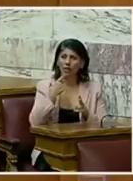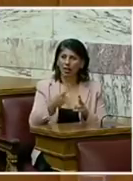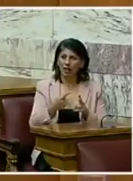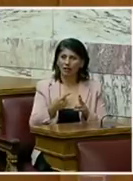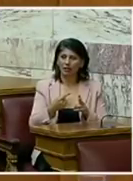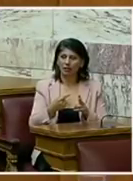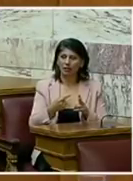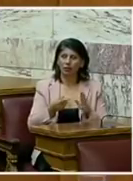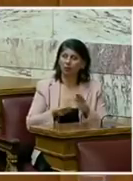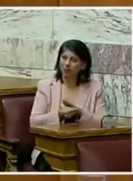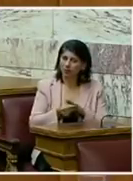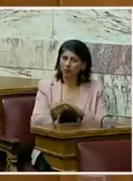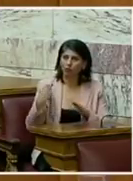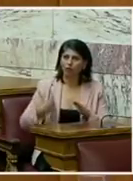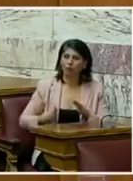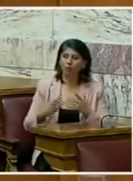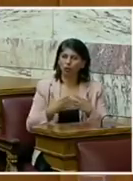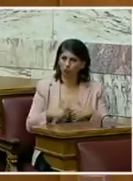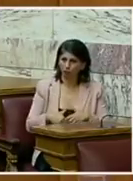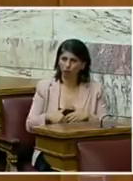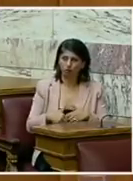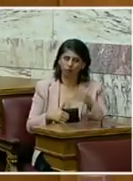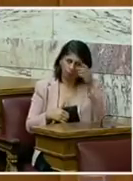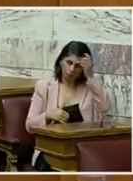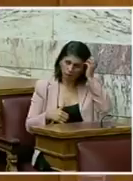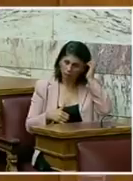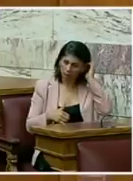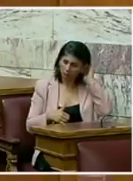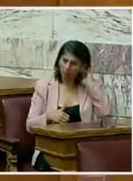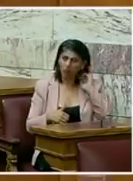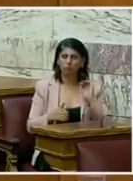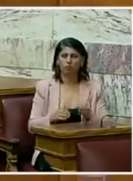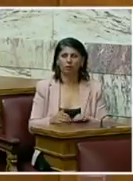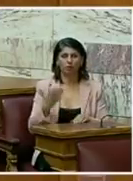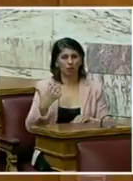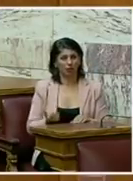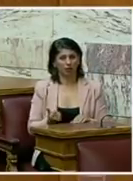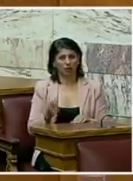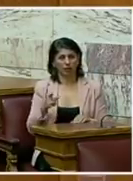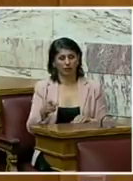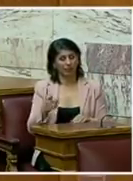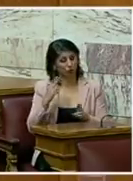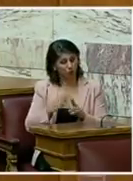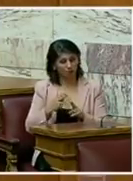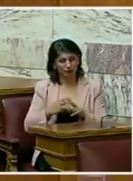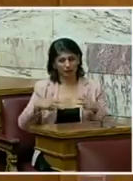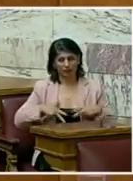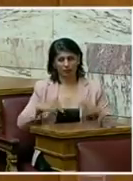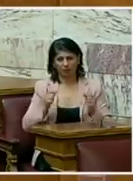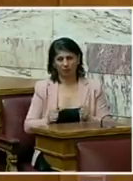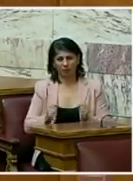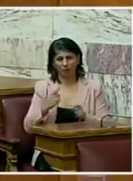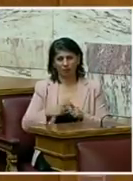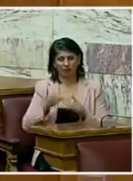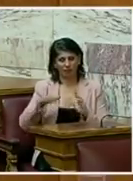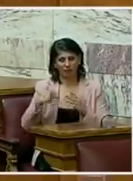χρηματισμό δημόσιων λειτουργών που κατήχαν. Ένα λεπτό, δύο κύριε Πρόεδρε. Όπως όλοι. Που κατήχαν κέρες κυβερνητικές και διοικητικές θέσεις στη χώρα μας την τελευταία